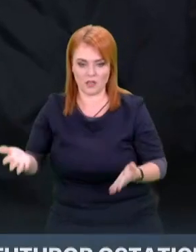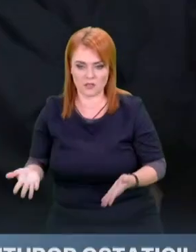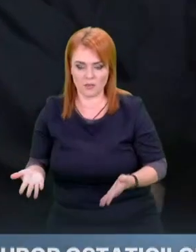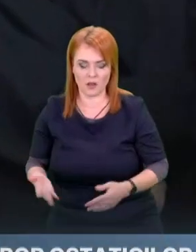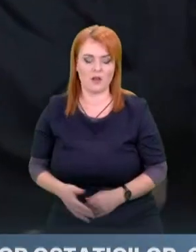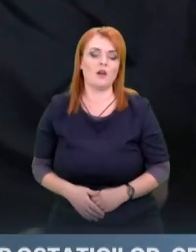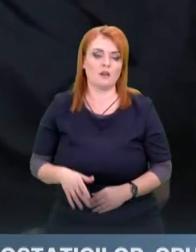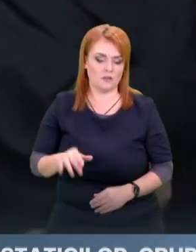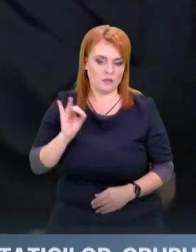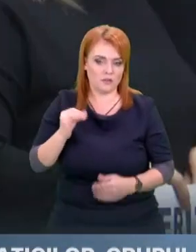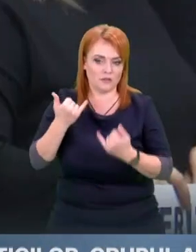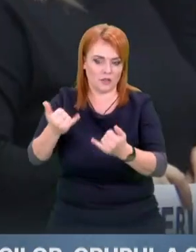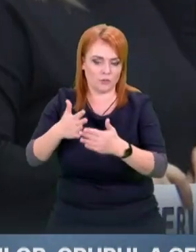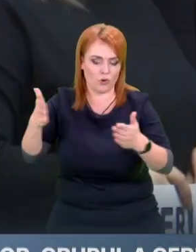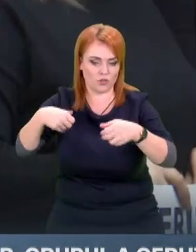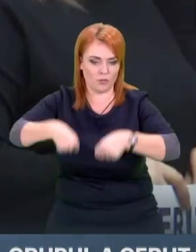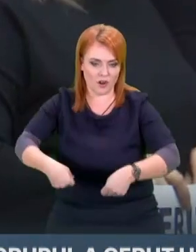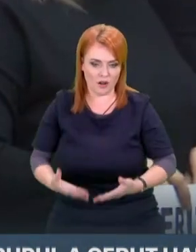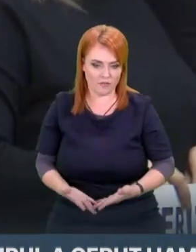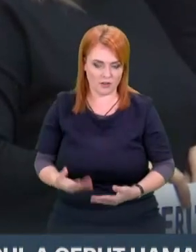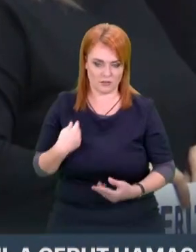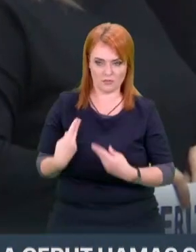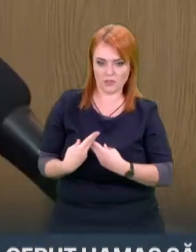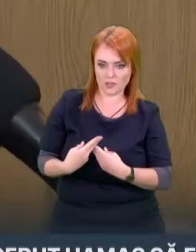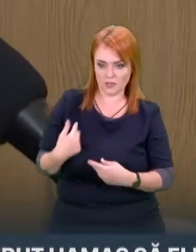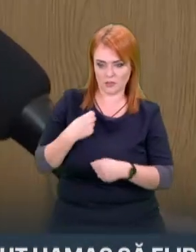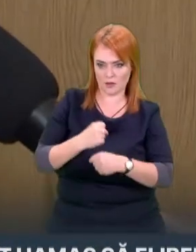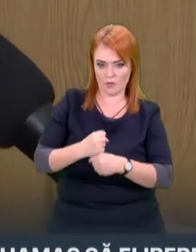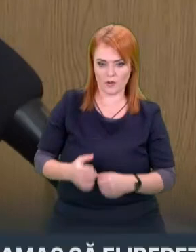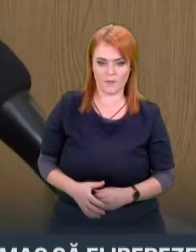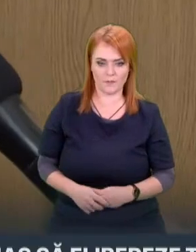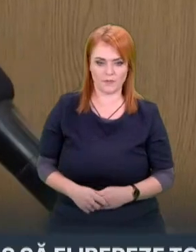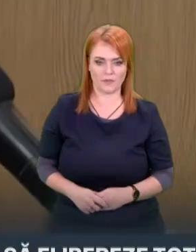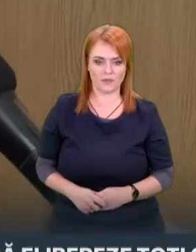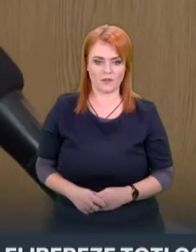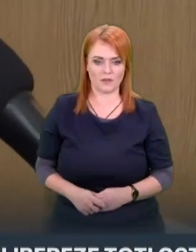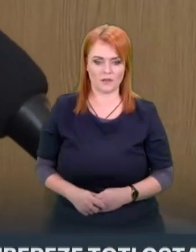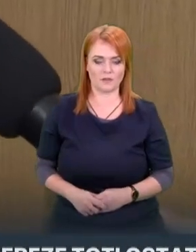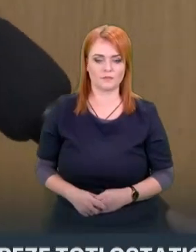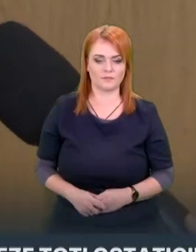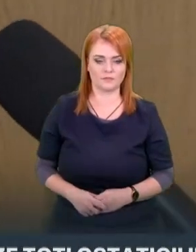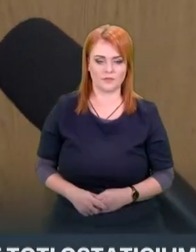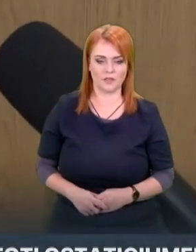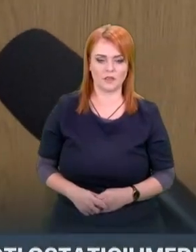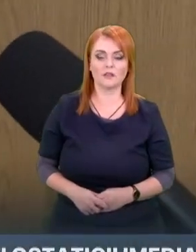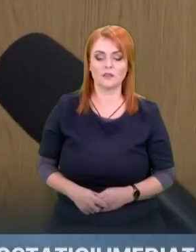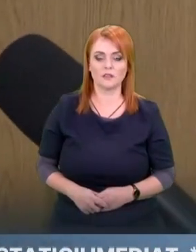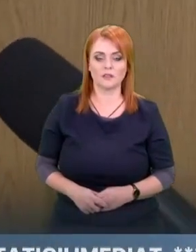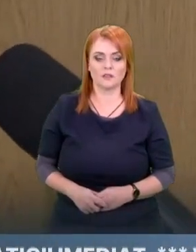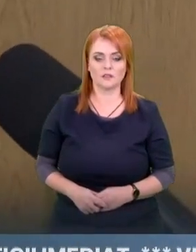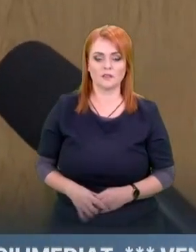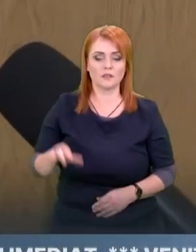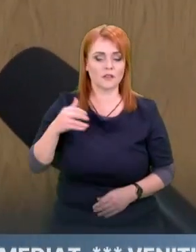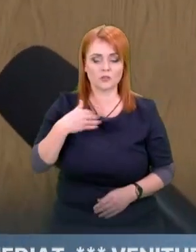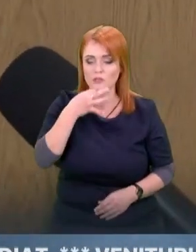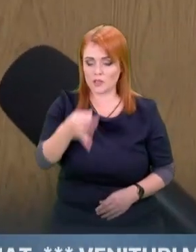Directoarea liceului spune că salariile angajaților liceului sunt foarte mici. Arderea noastră profesională în acest secol grăbit și